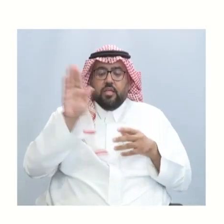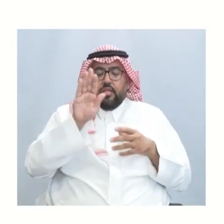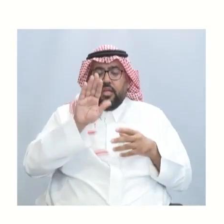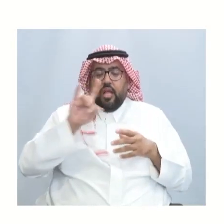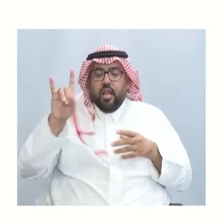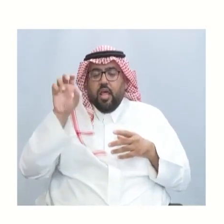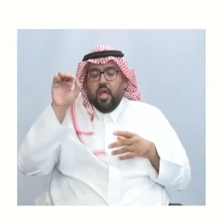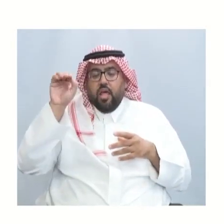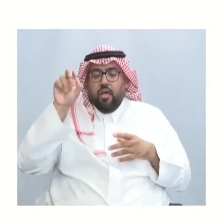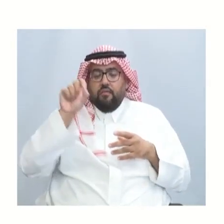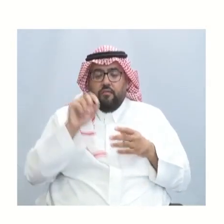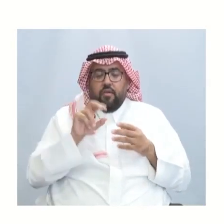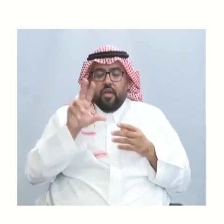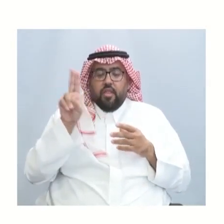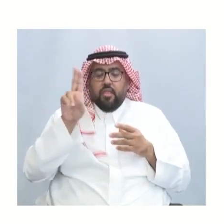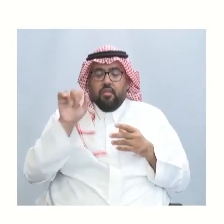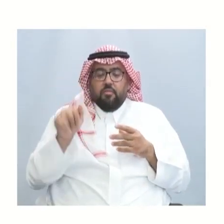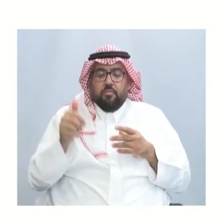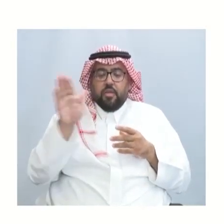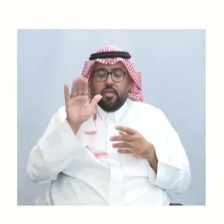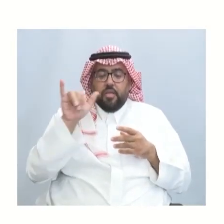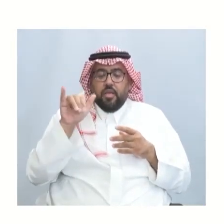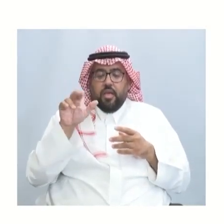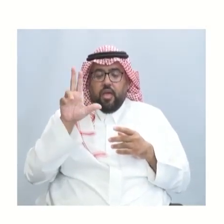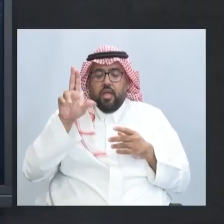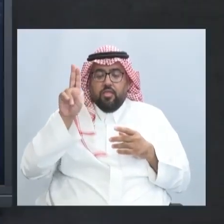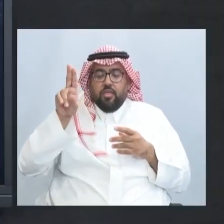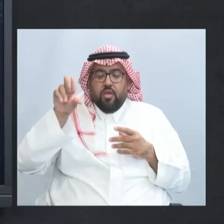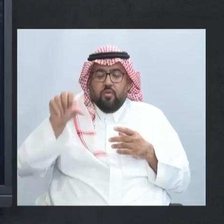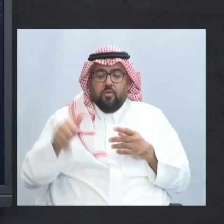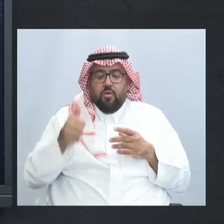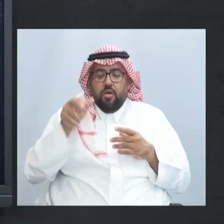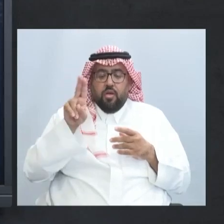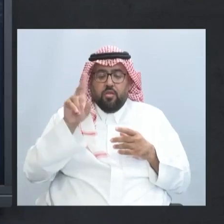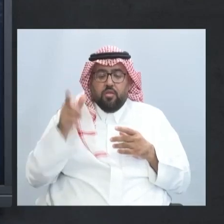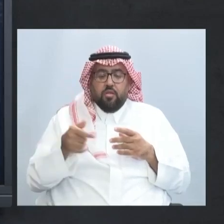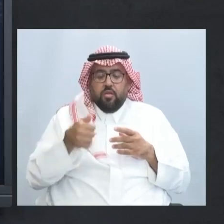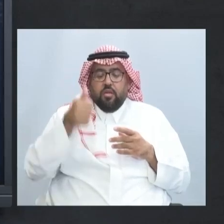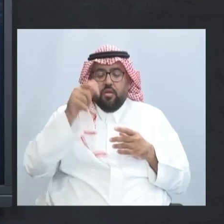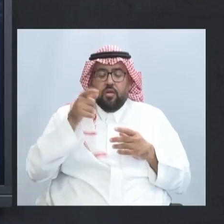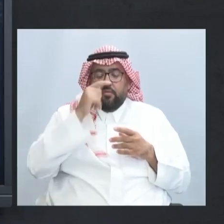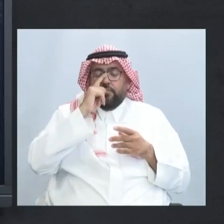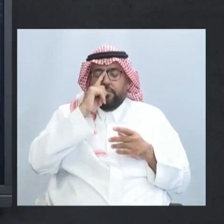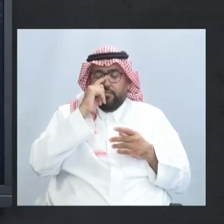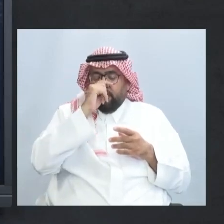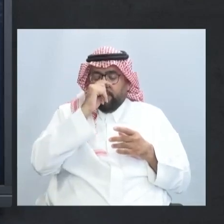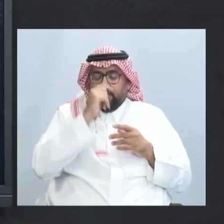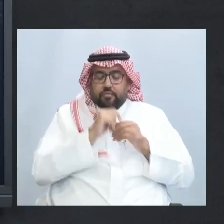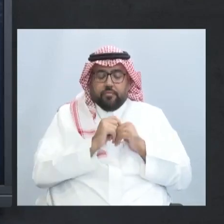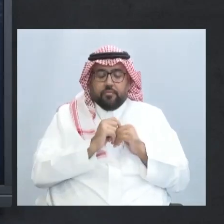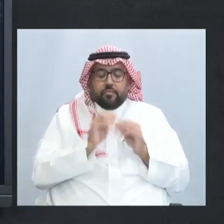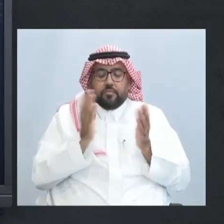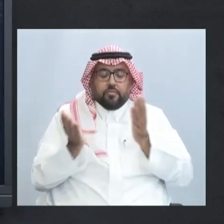والتماسيح والتوته نلاحظ ان لكل هذه الرتب خصائص تميزها عن بقيه الزواحف